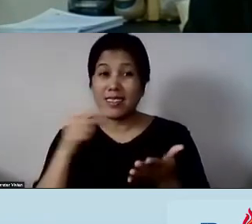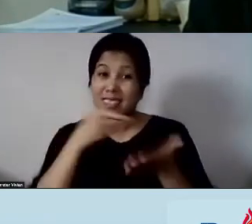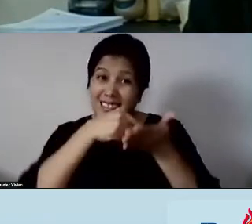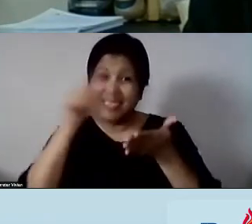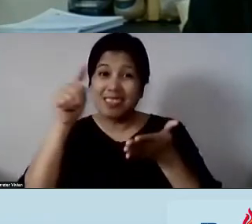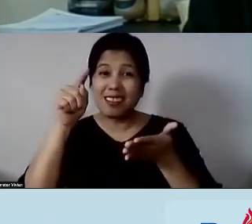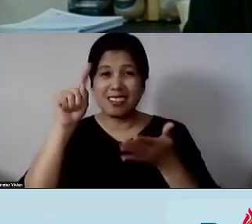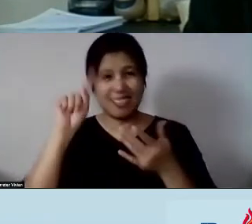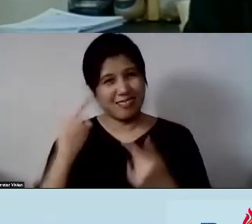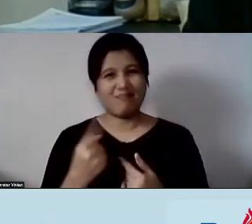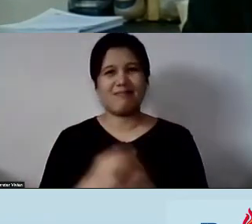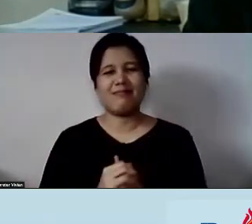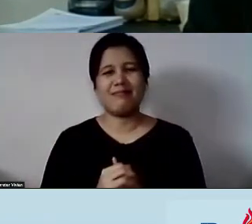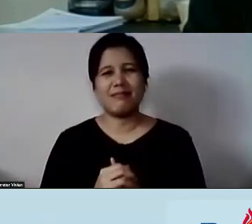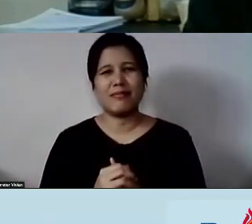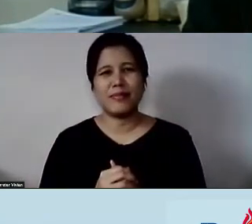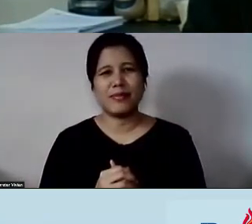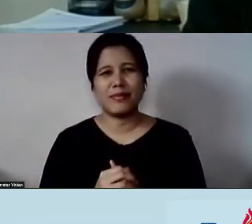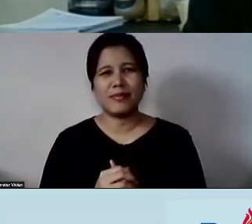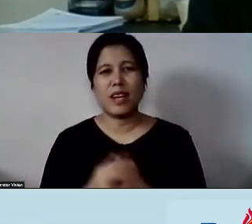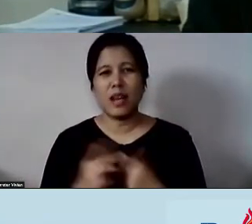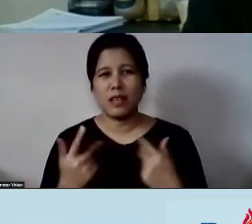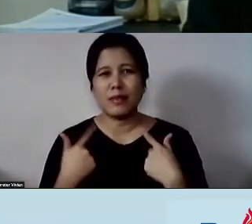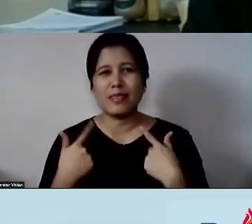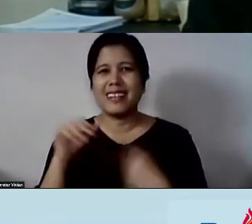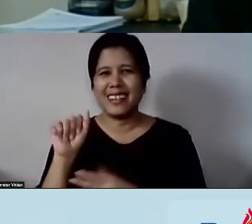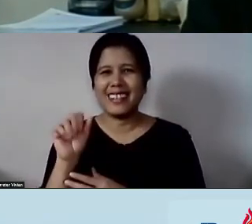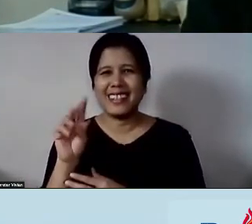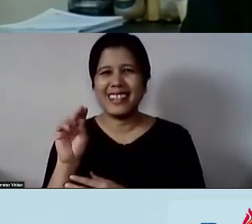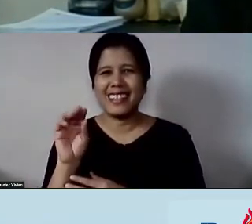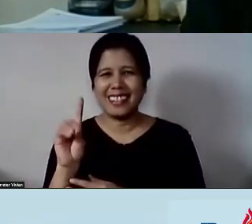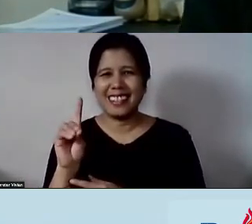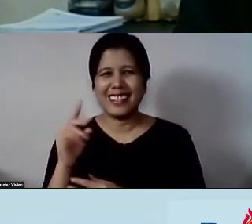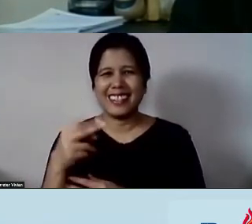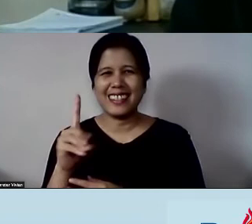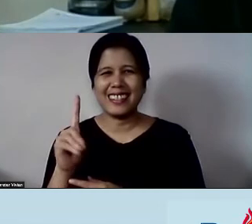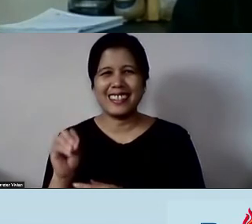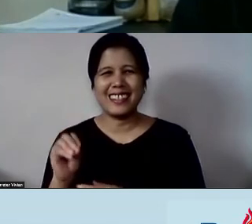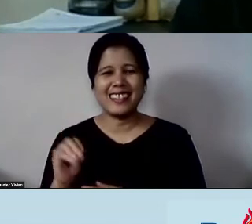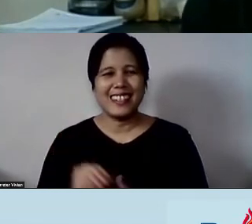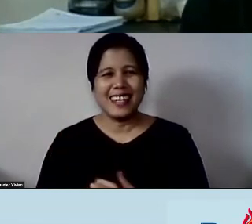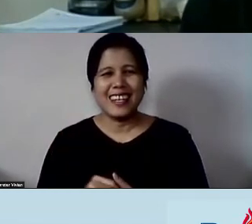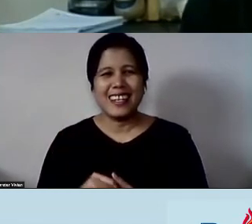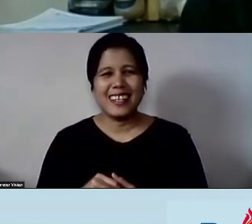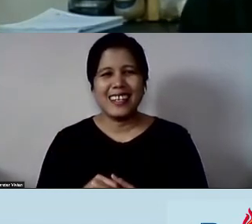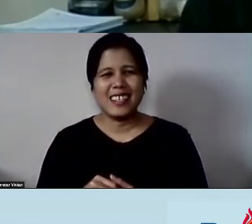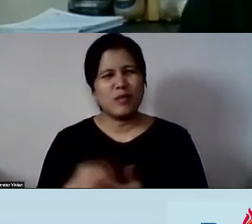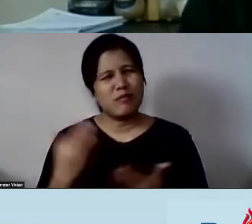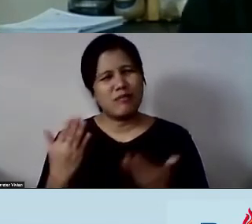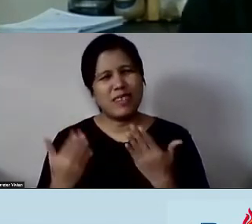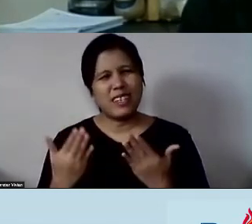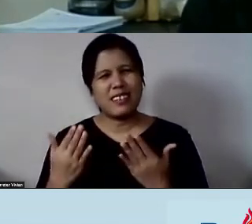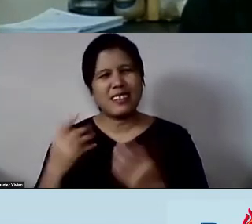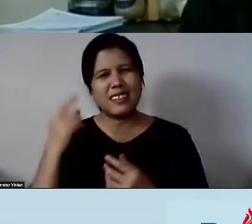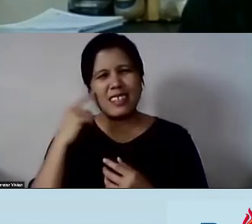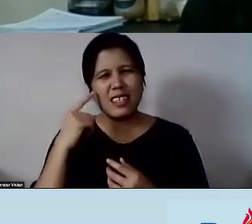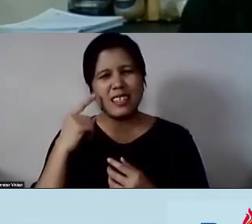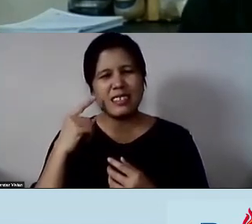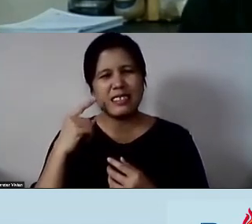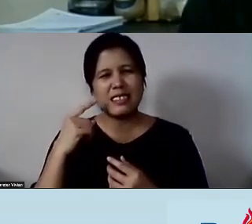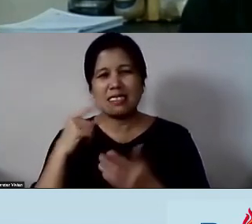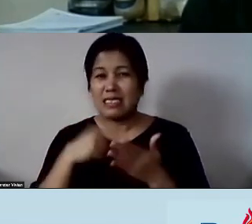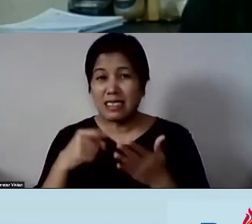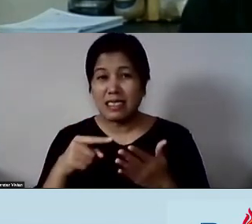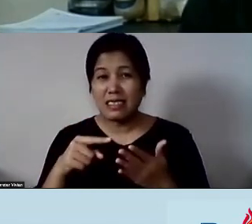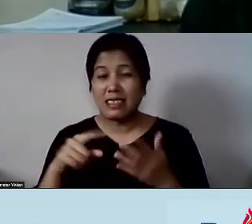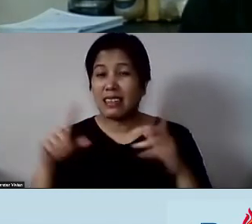lang for me and my wife. Kasi pareho kaming may ADHD. So at least, you know, so it, parang ang dating sa akin is that the diagnosis or the